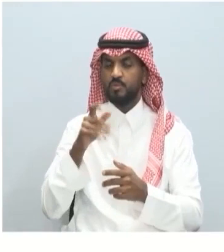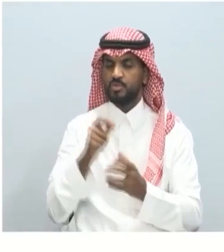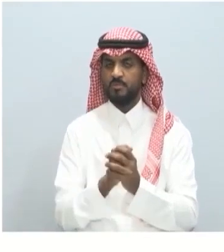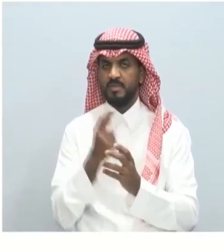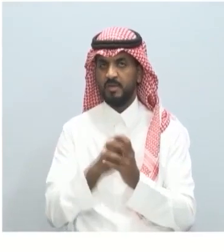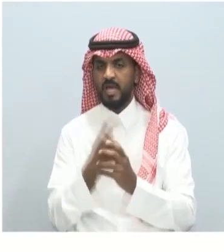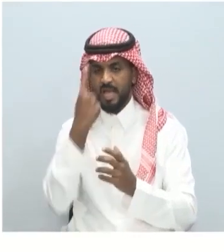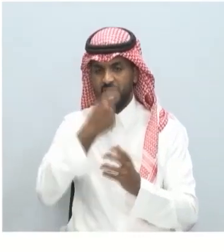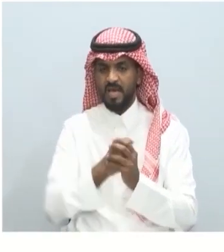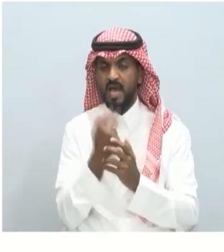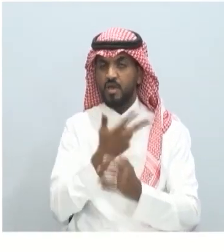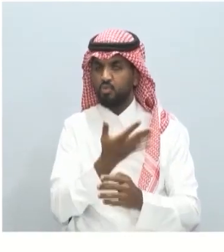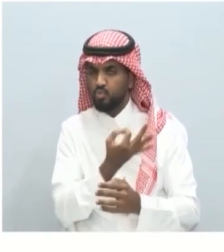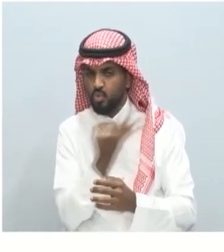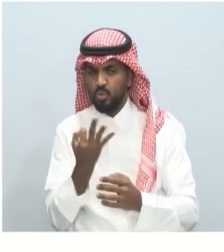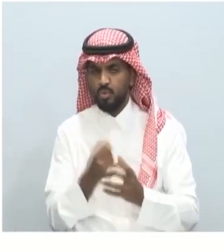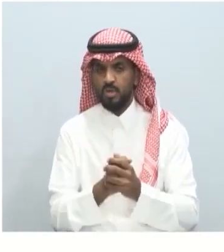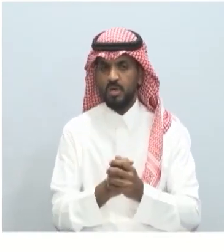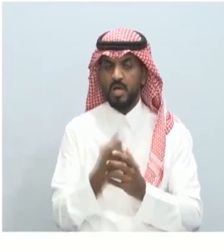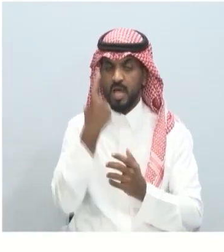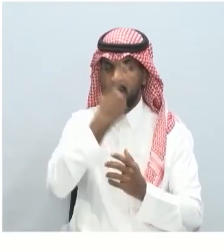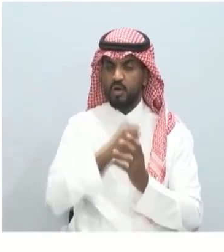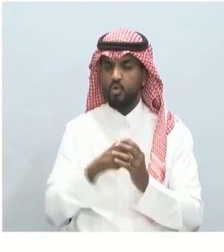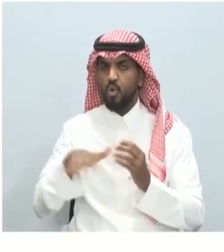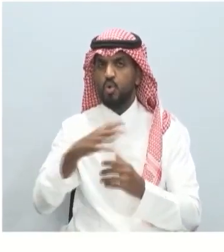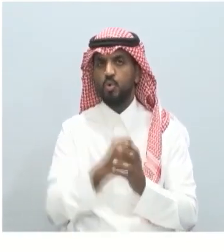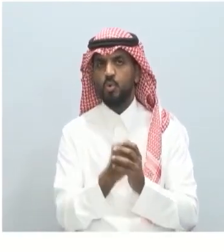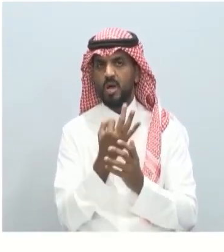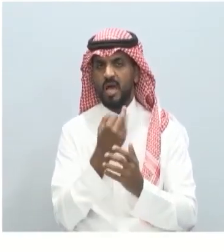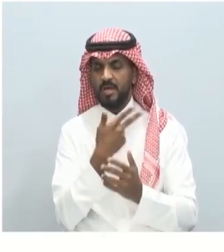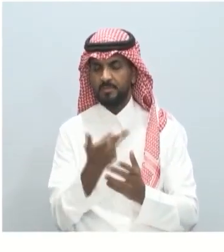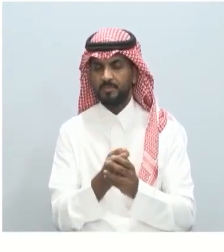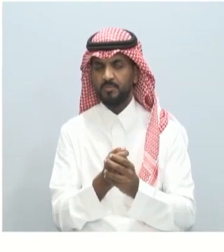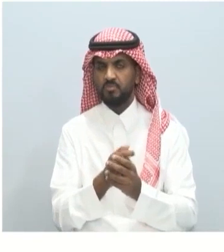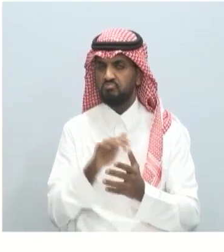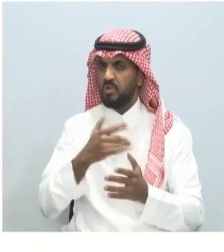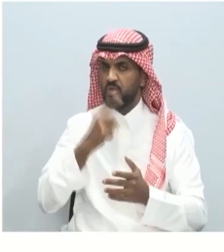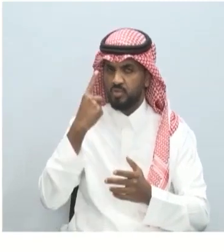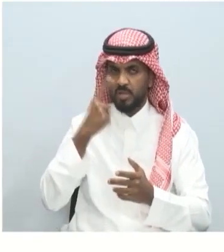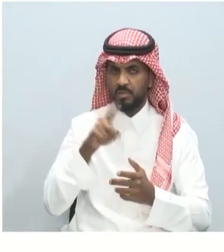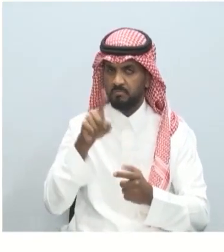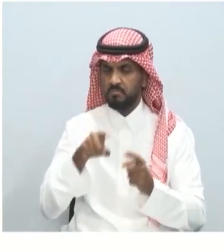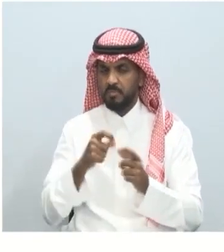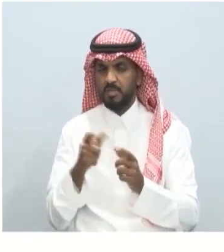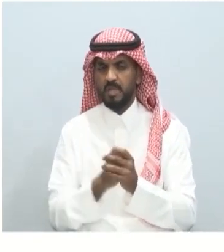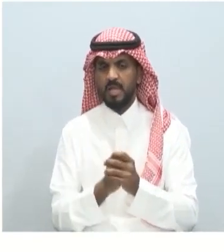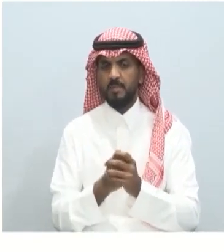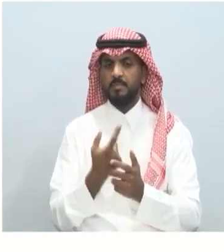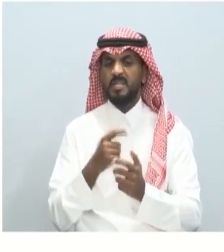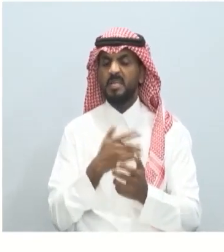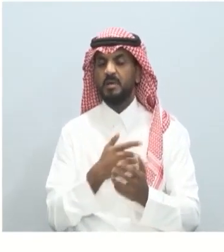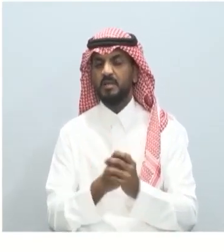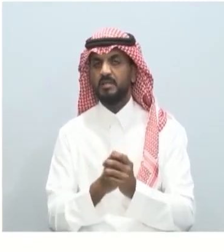الحياء خير كله او قال الحياء كله خير ولا يستغرب من كون الحياء من الايمان فان